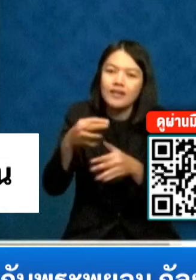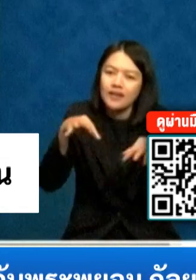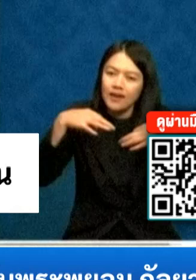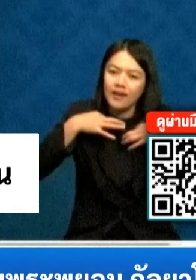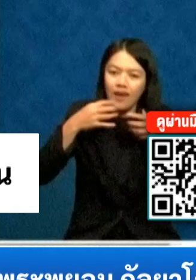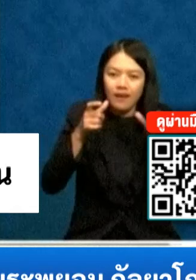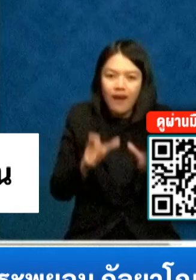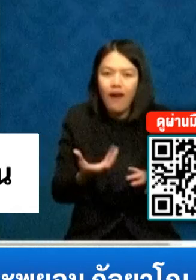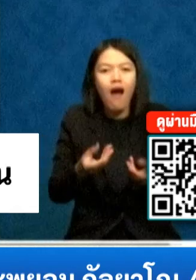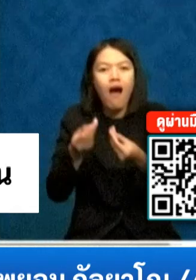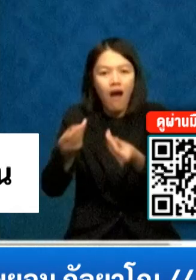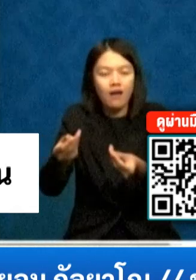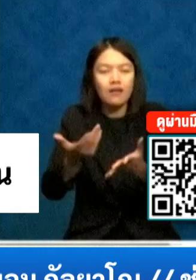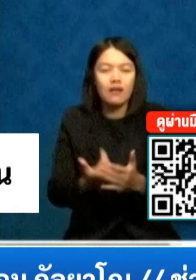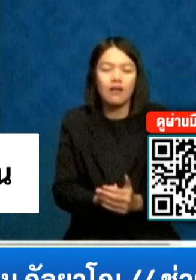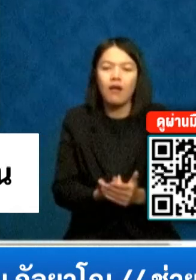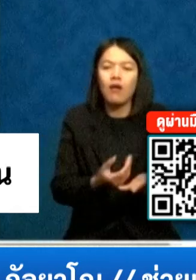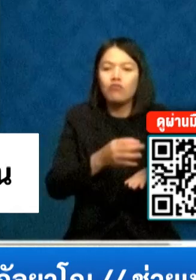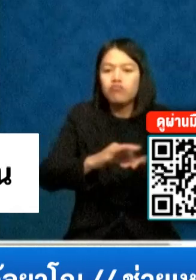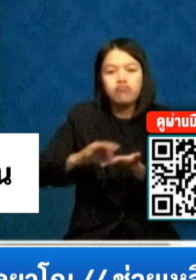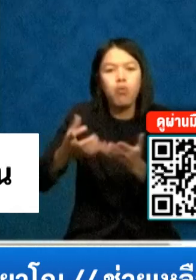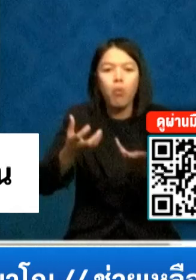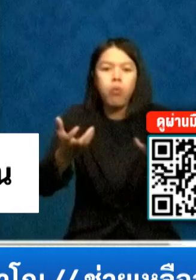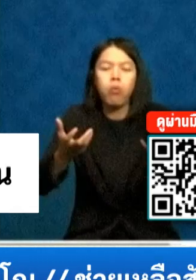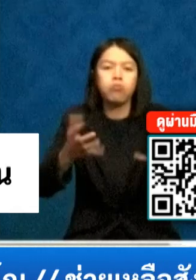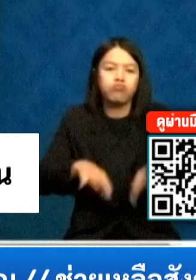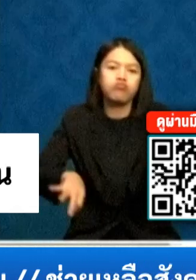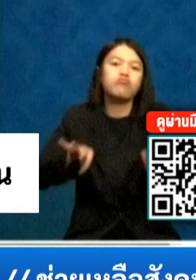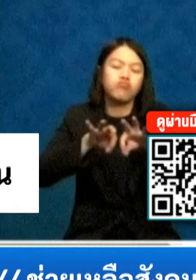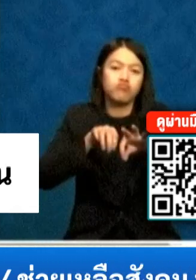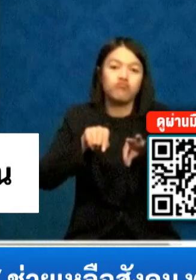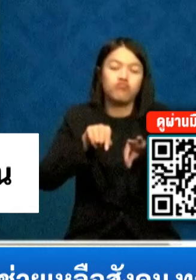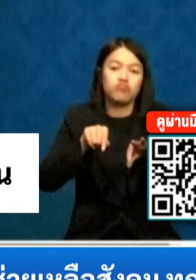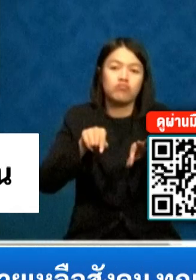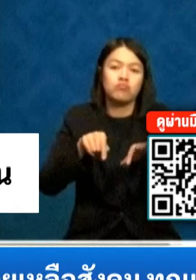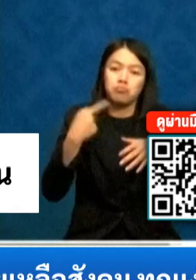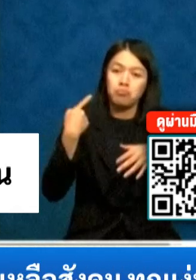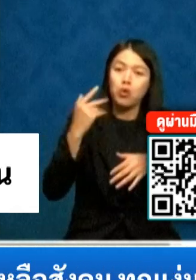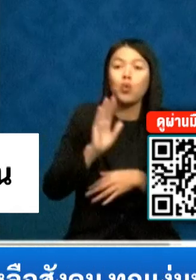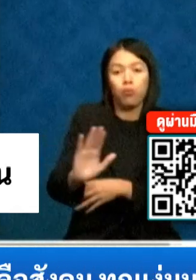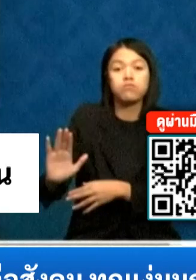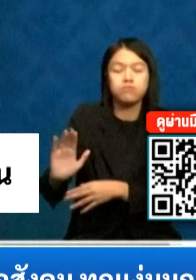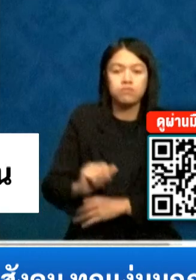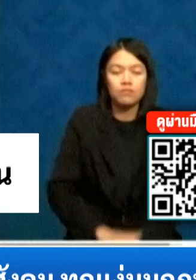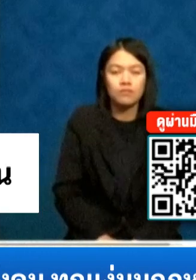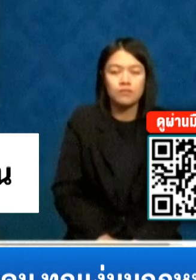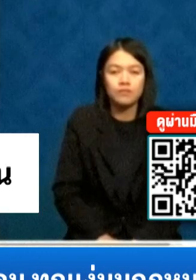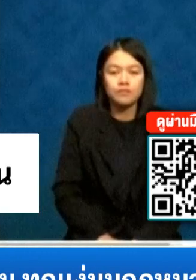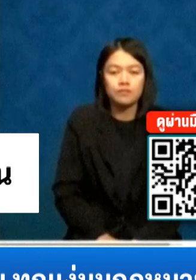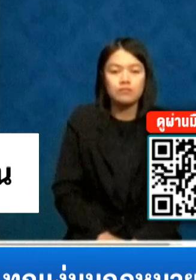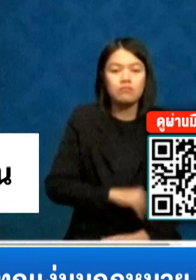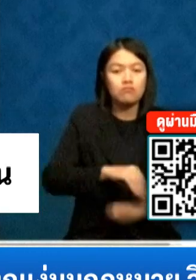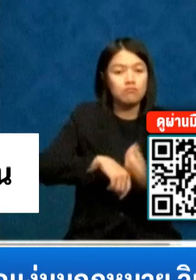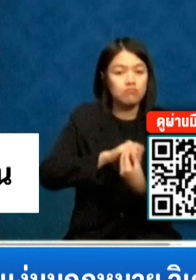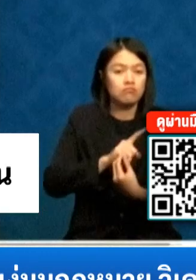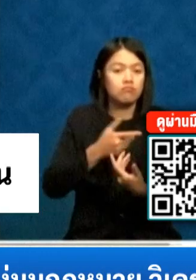งได้ซื้อทุกสิ่งทุกอย่างเลยครับที่มันเป็นประโยชน์กับเขาแล้วเศรษฐกิจ